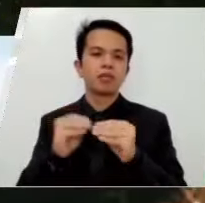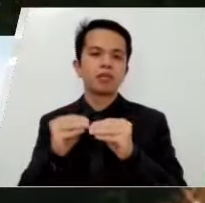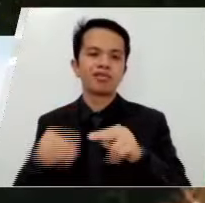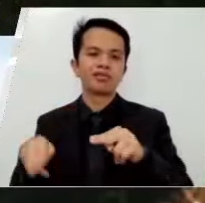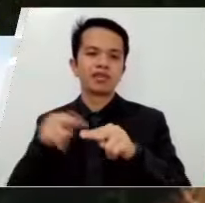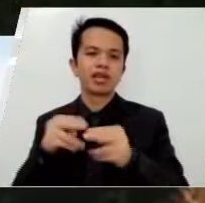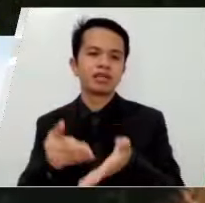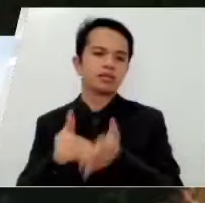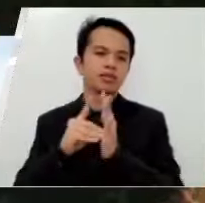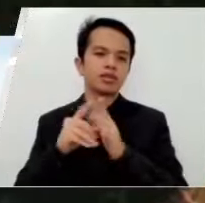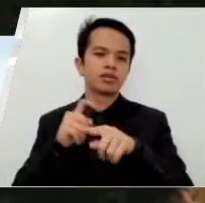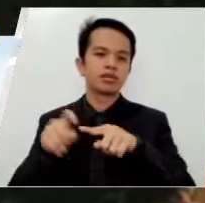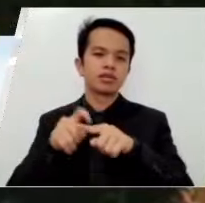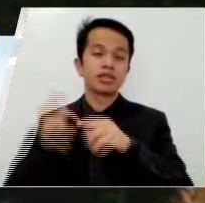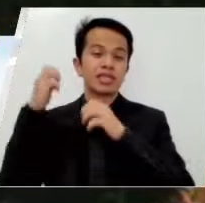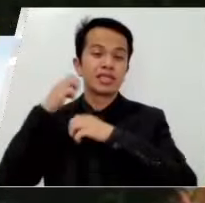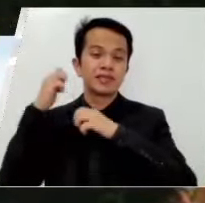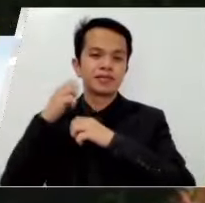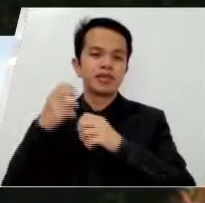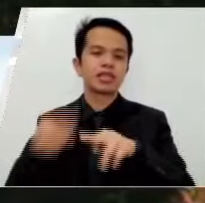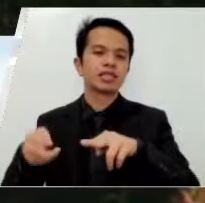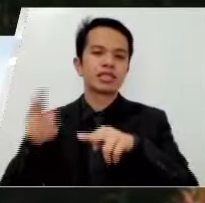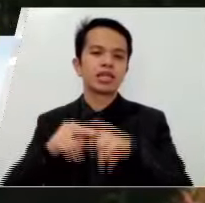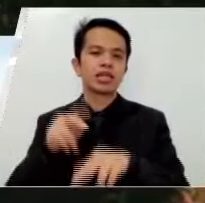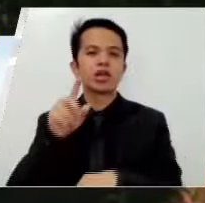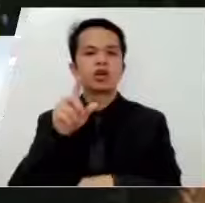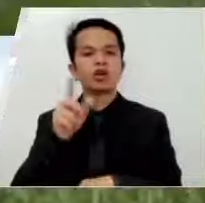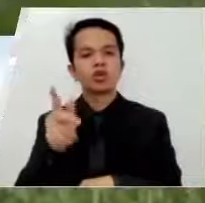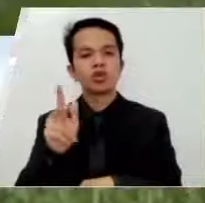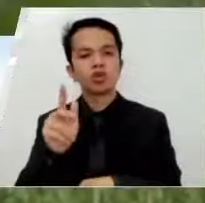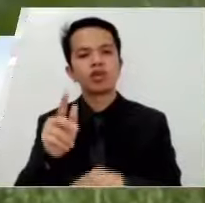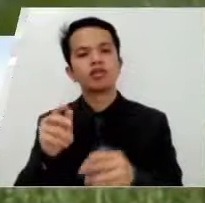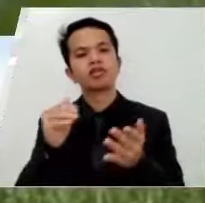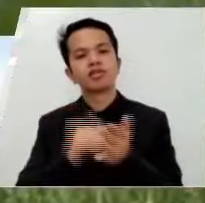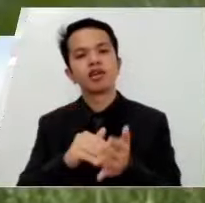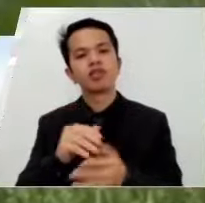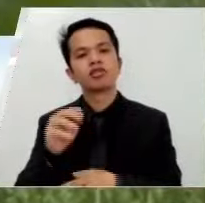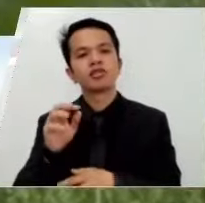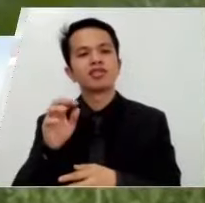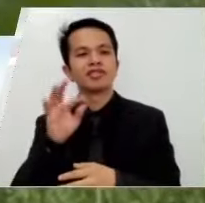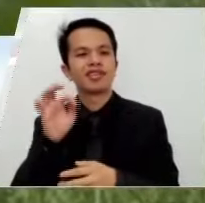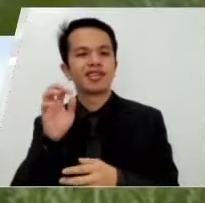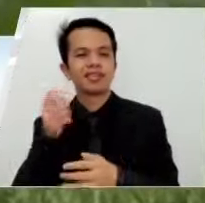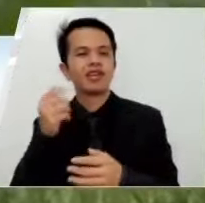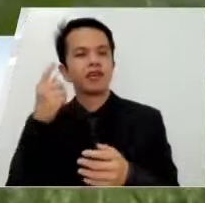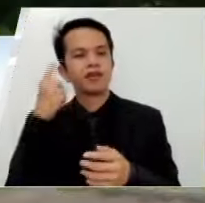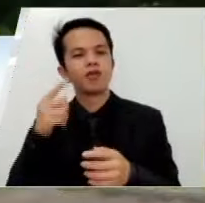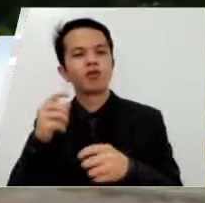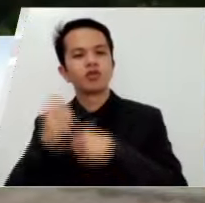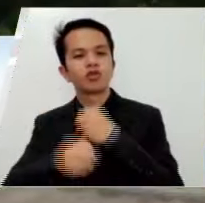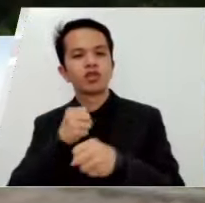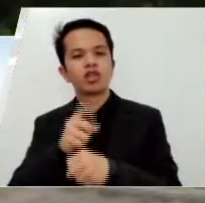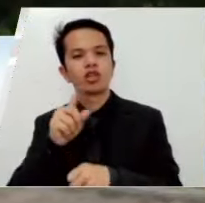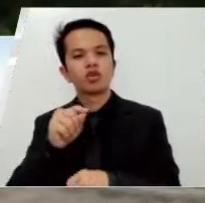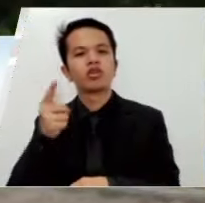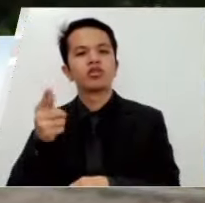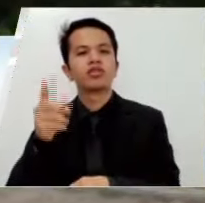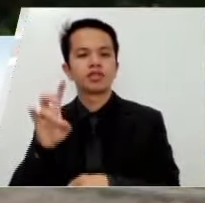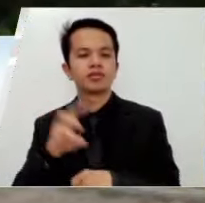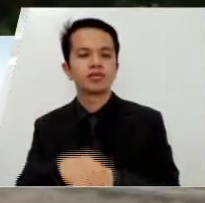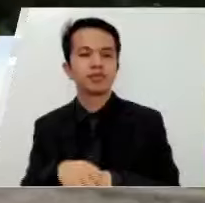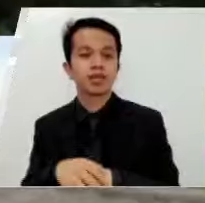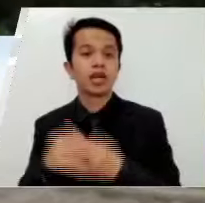na inaasahang tataas sa 23,910 megawatts pagsapit ng taong 2027 ayon sa DOE. Kaya bago pa tumaas